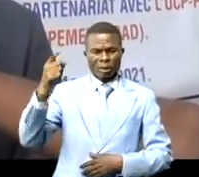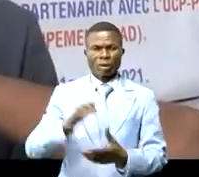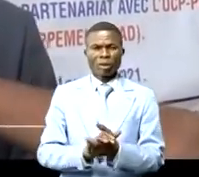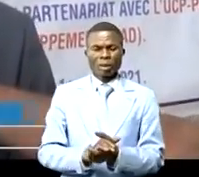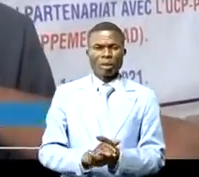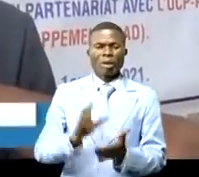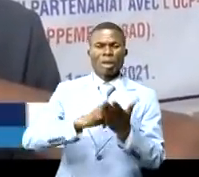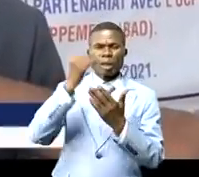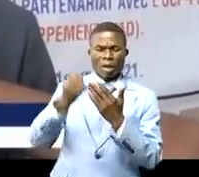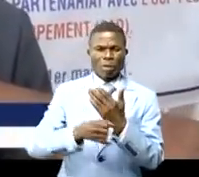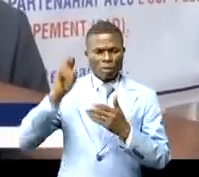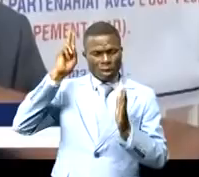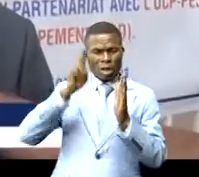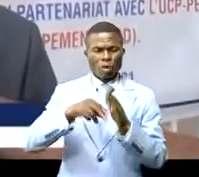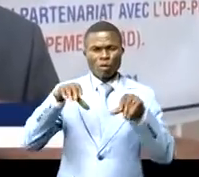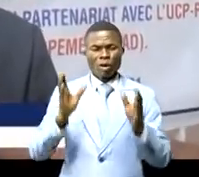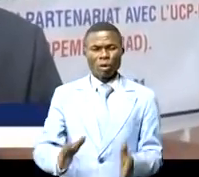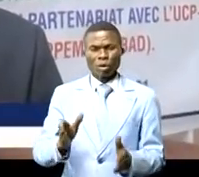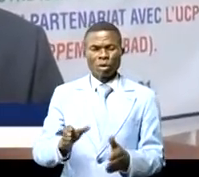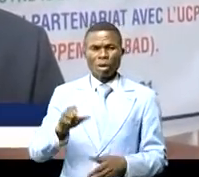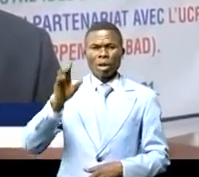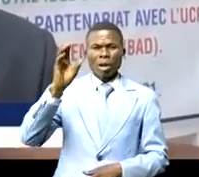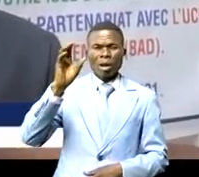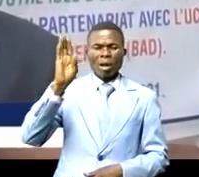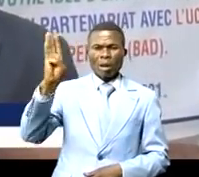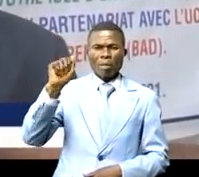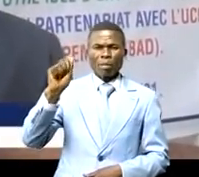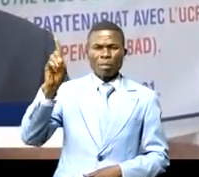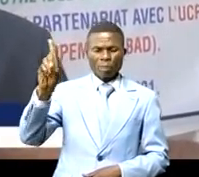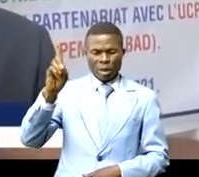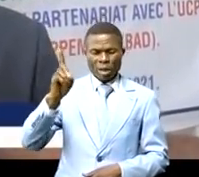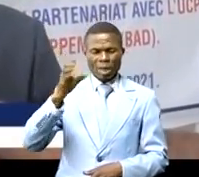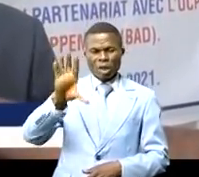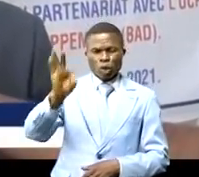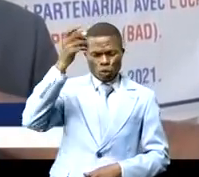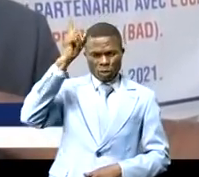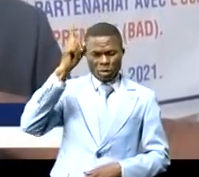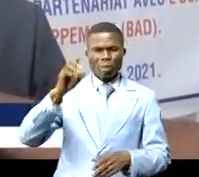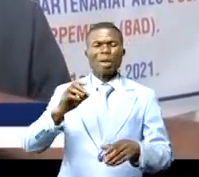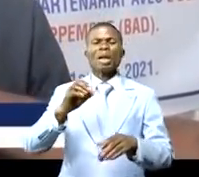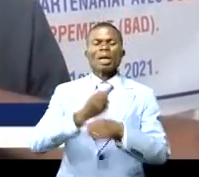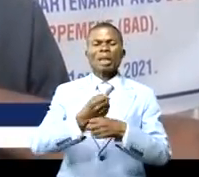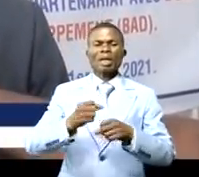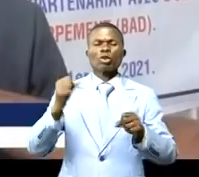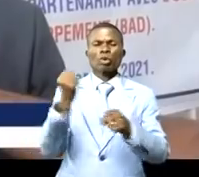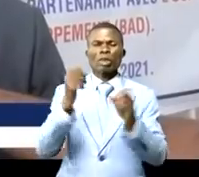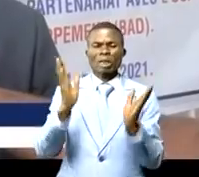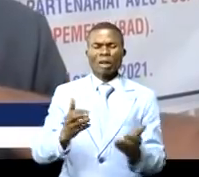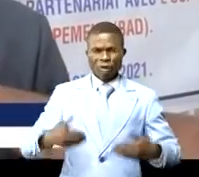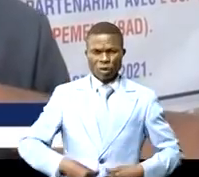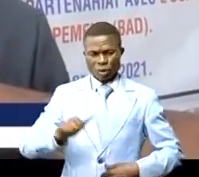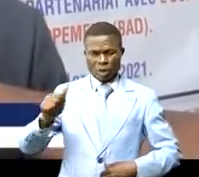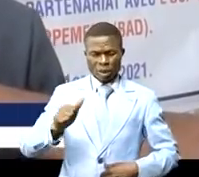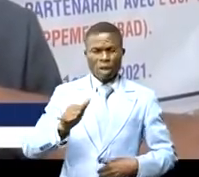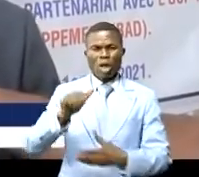le projet du gouvernement congolais financé par la BAD, vise essentiellement l'entrepreneuriat de jeunes, et ils ont